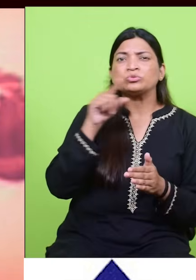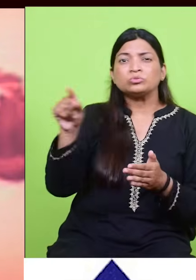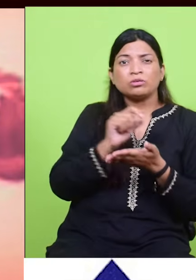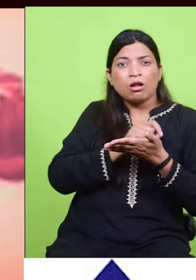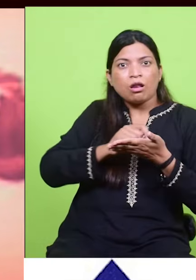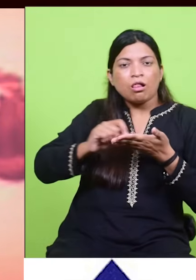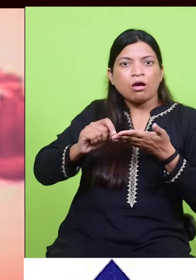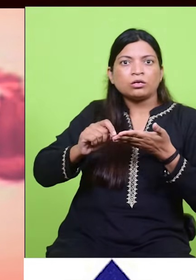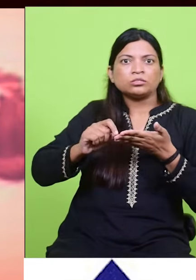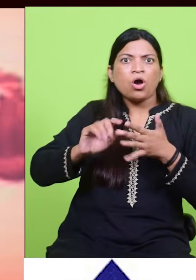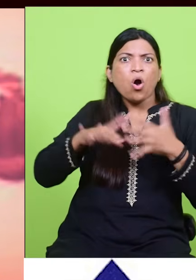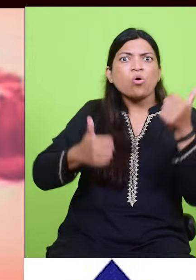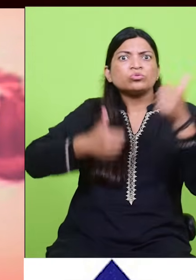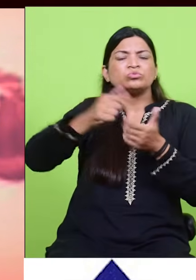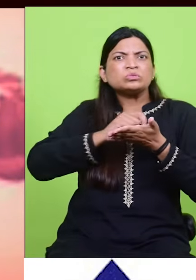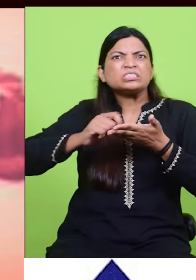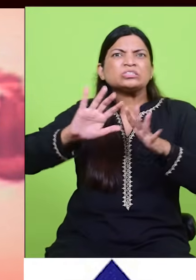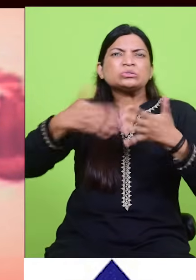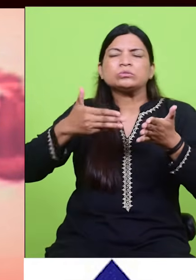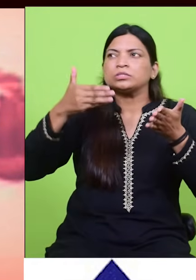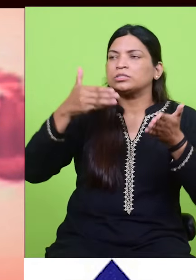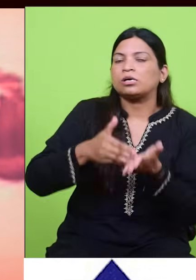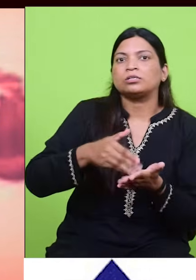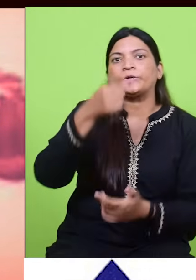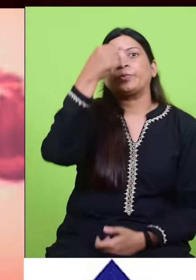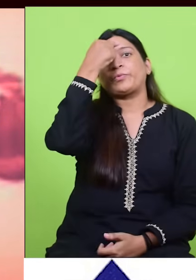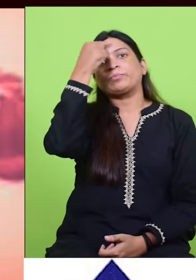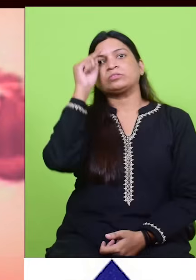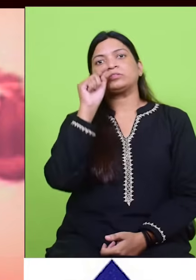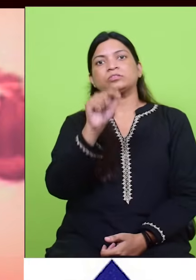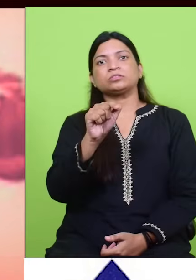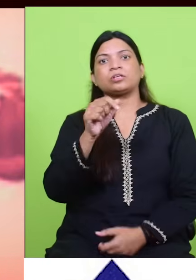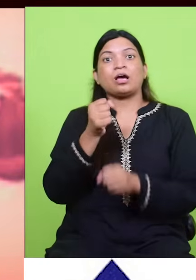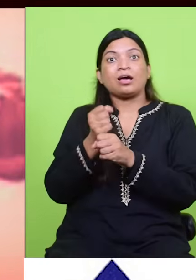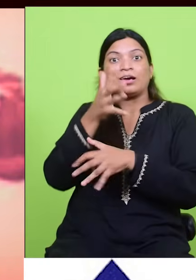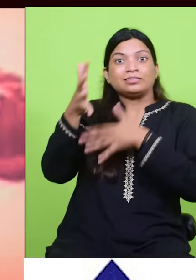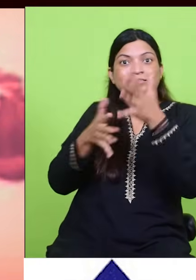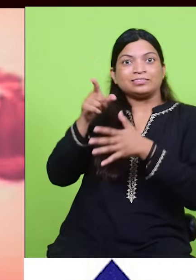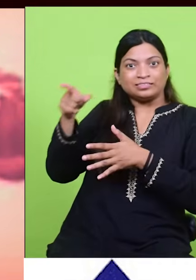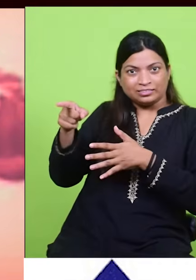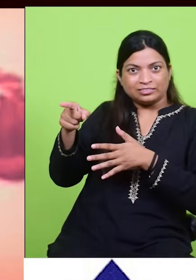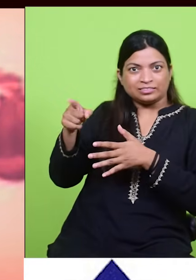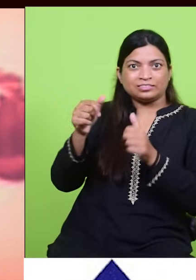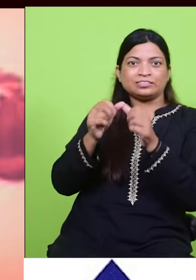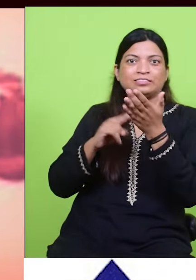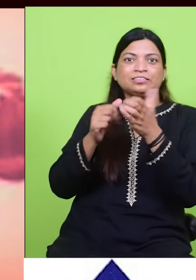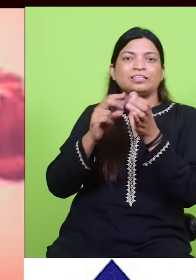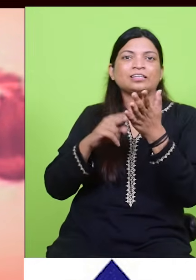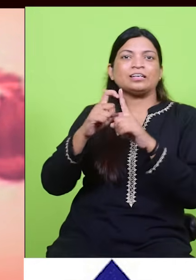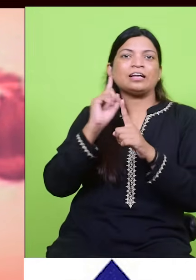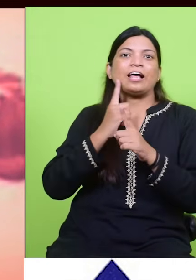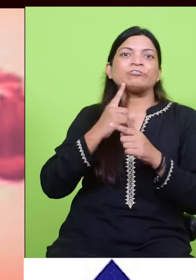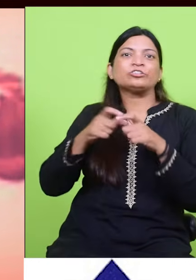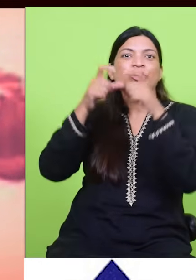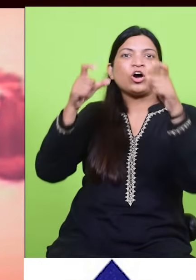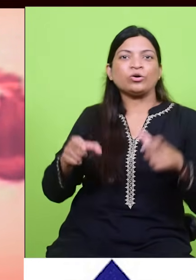कि गुरदीप लिखेगी कैसे, वो बहुत एक चैलेंजिंग टास्क था। तो उसके लिए जो ज्ञानेंद्र जी है, सोसाइटी के